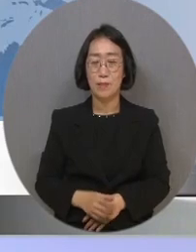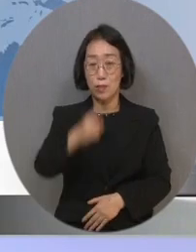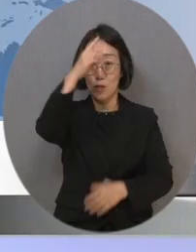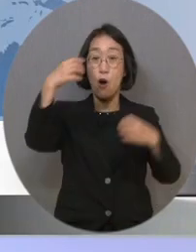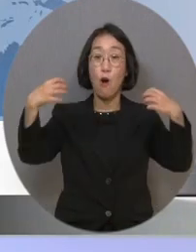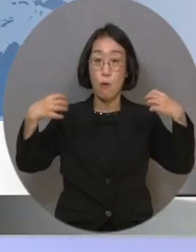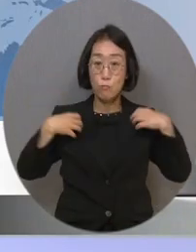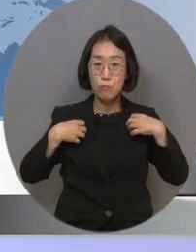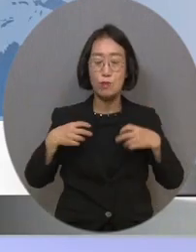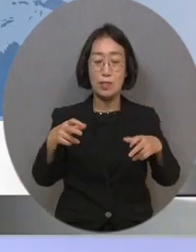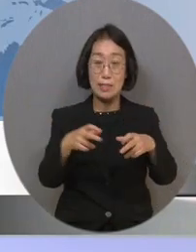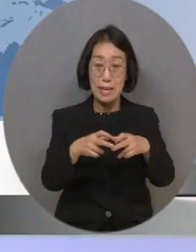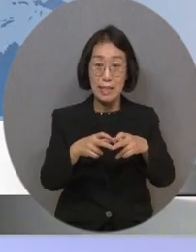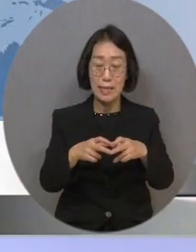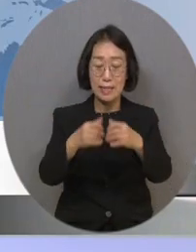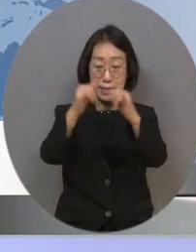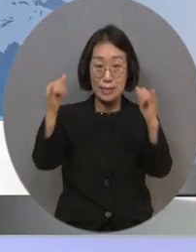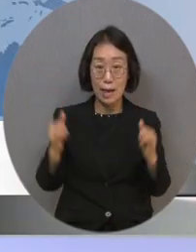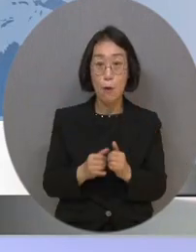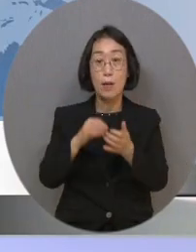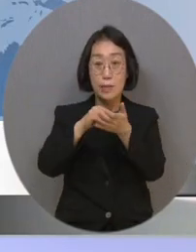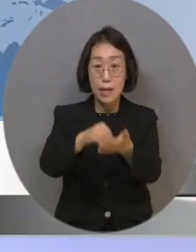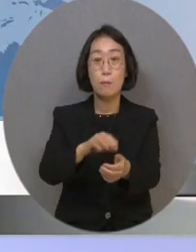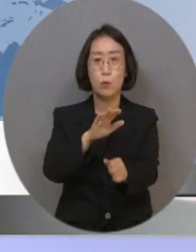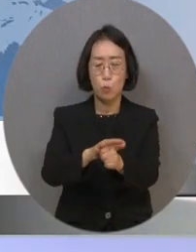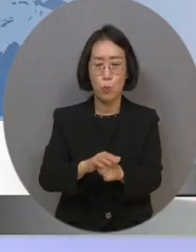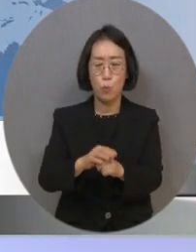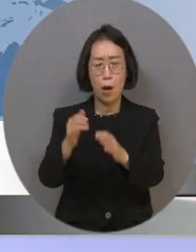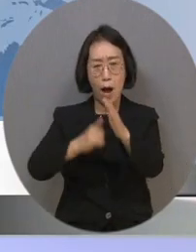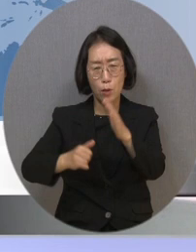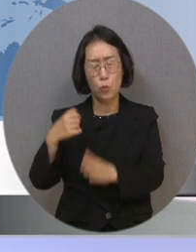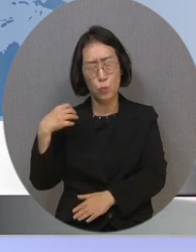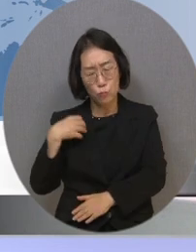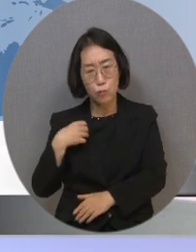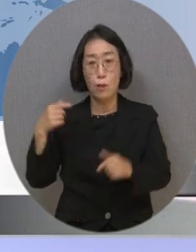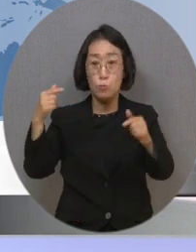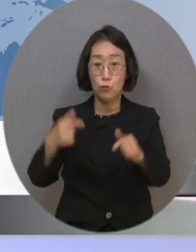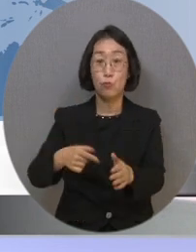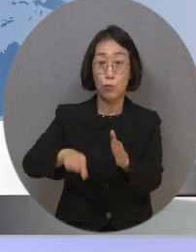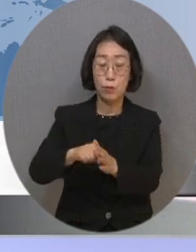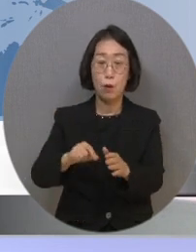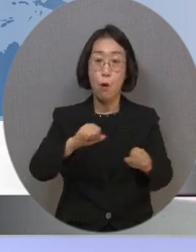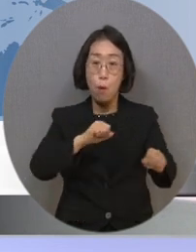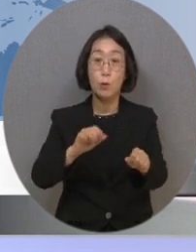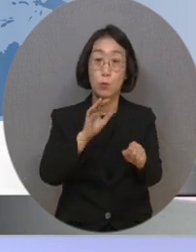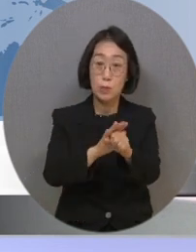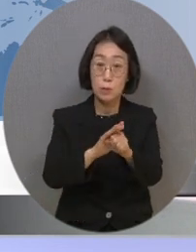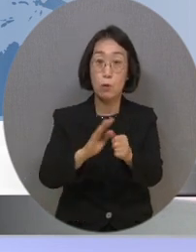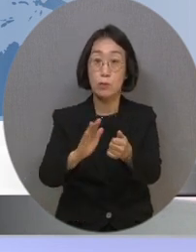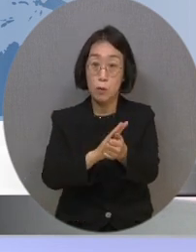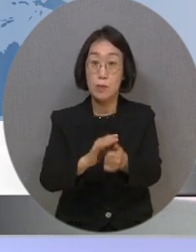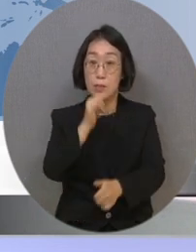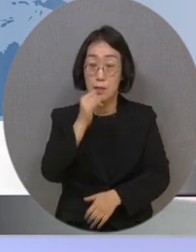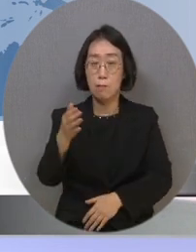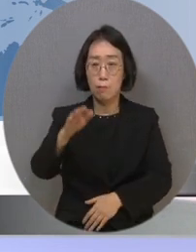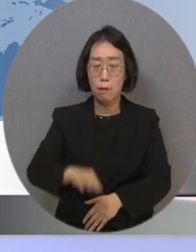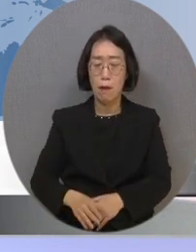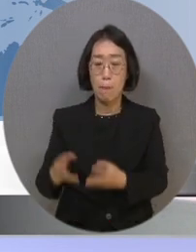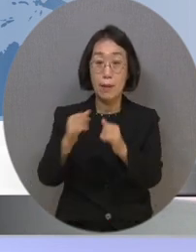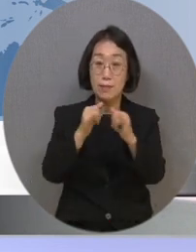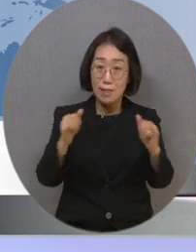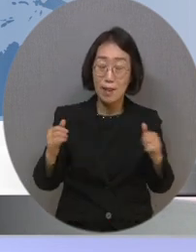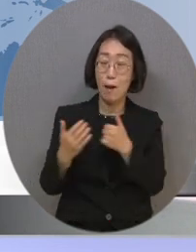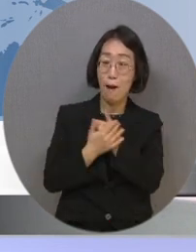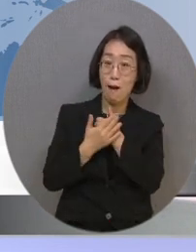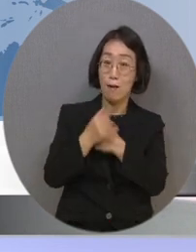정부는 장애인의 사회 참여를 돕고 가족의 부담을 줄여주고자 활동지원제도를 운영하고 있죠. 많은 이들이